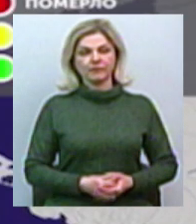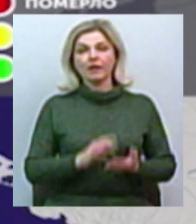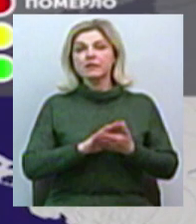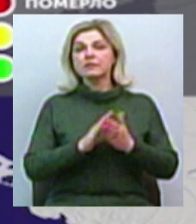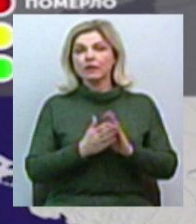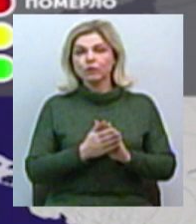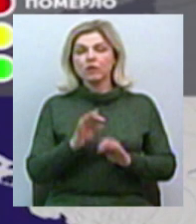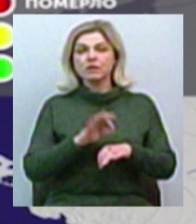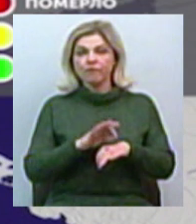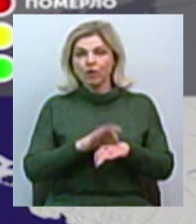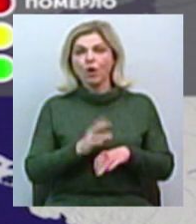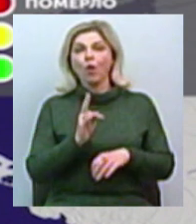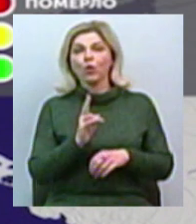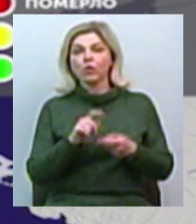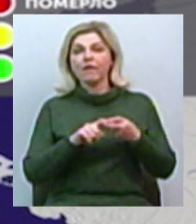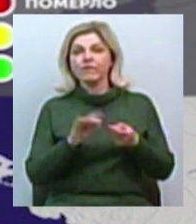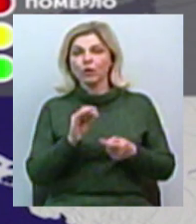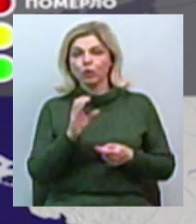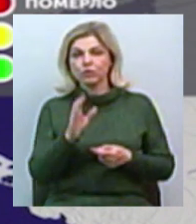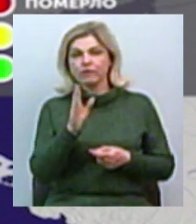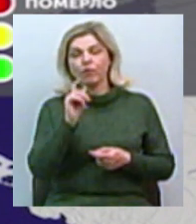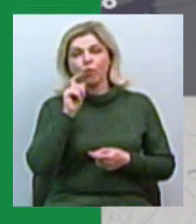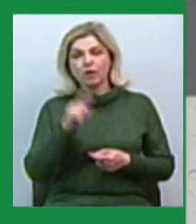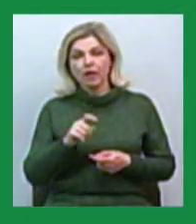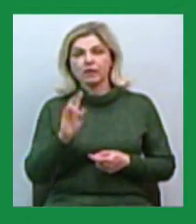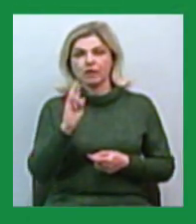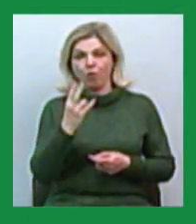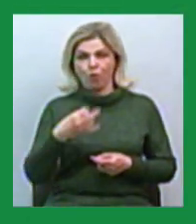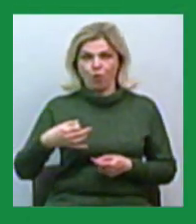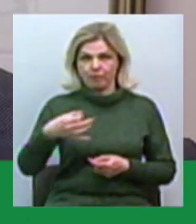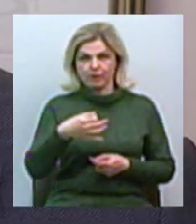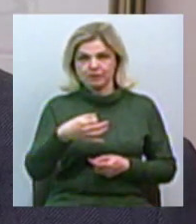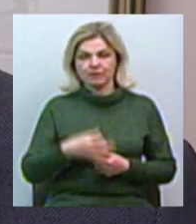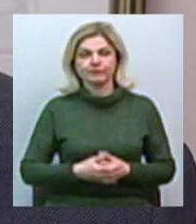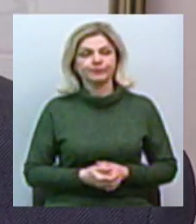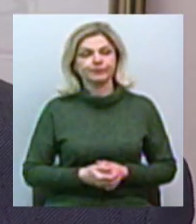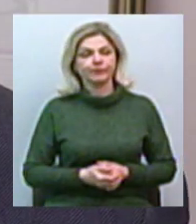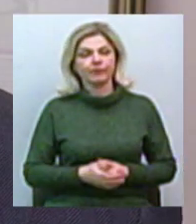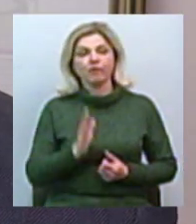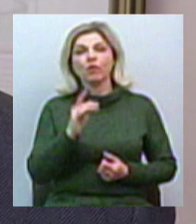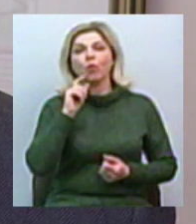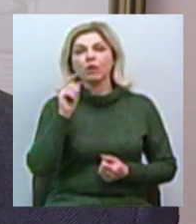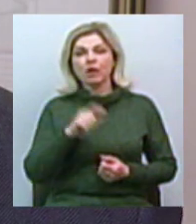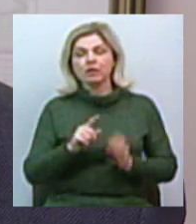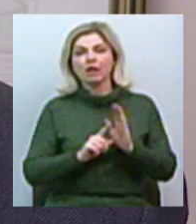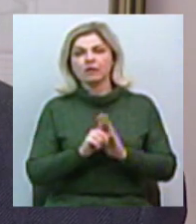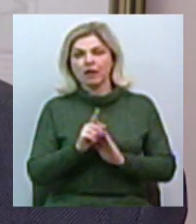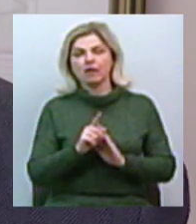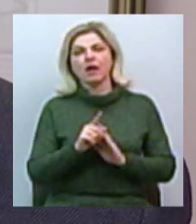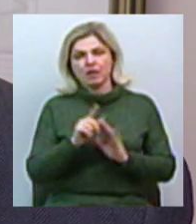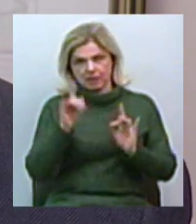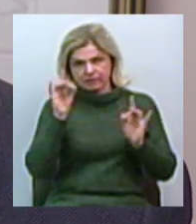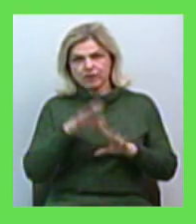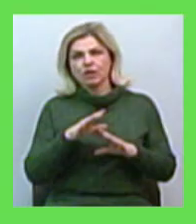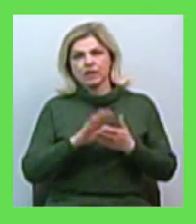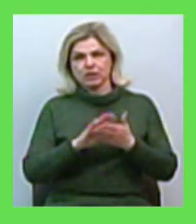Ситуація із захворюваністю на коронавірус в країні та в області. В Україні запровадили надзвичайну